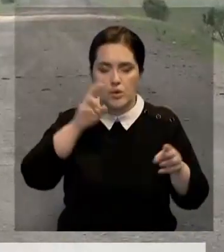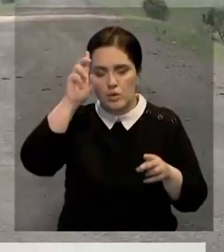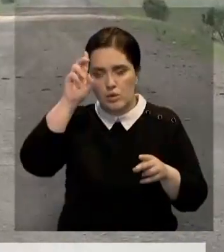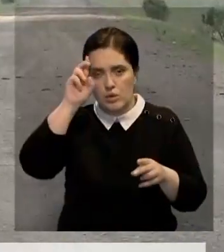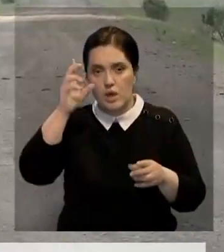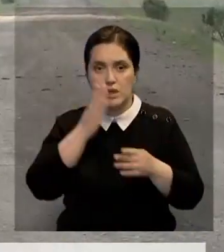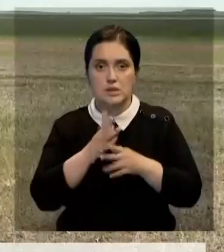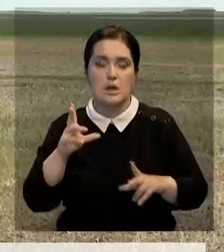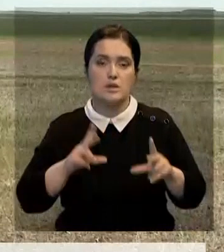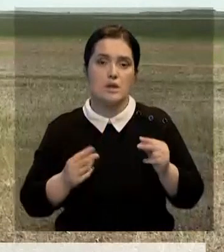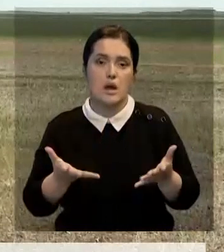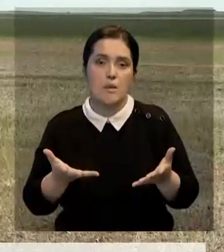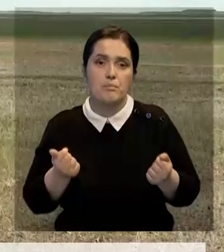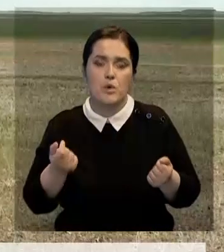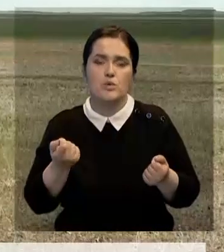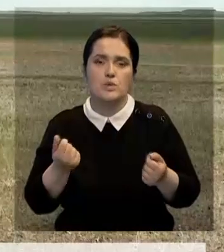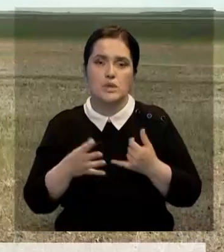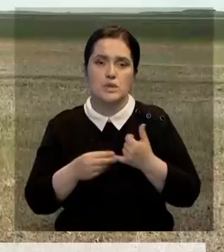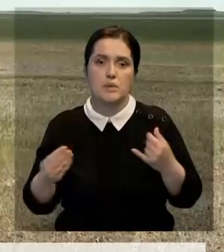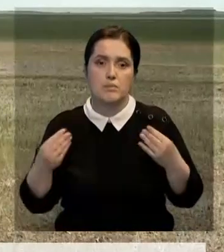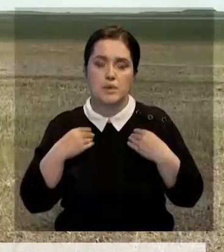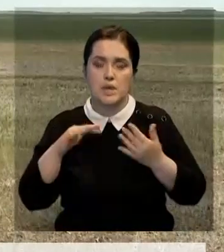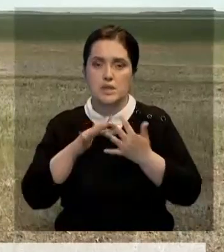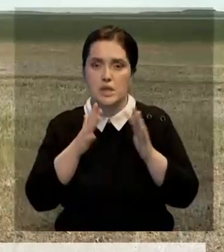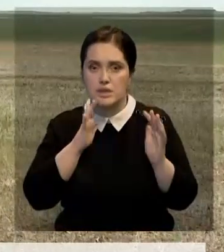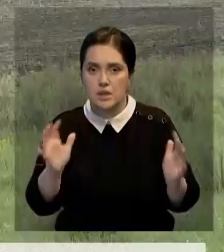обращениями в надежде получить хоть кусочек пастбищ рядом с селом и